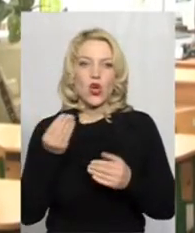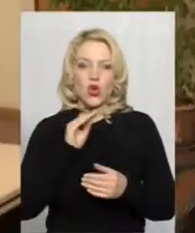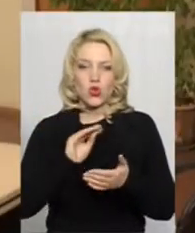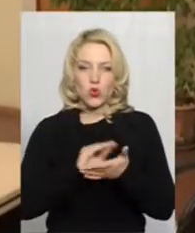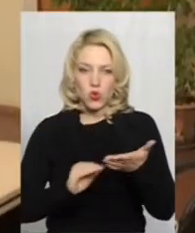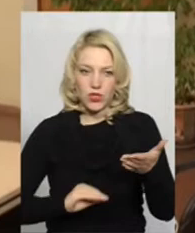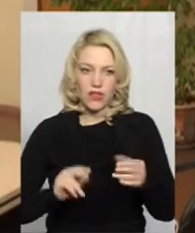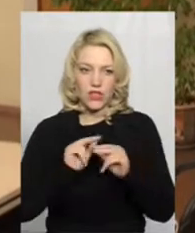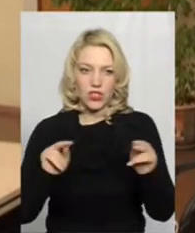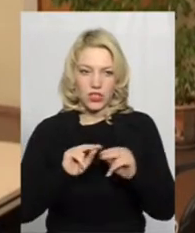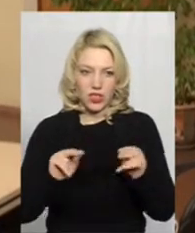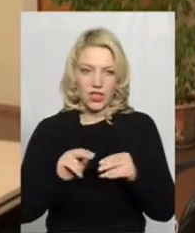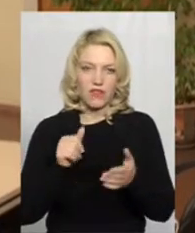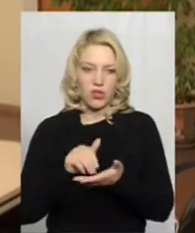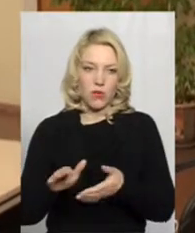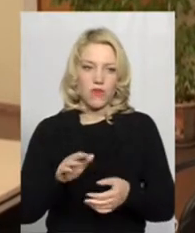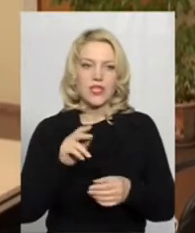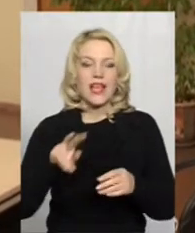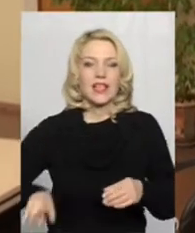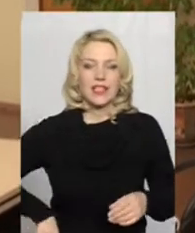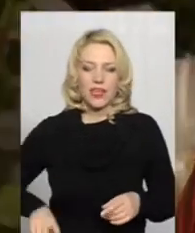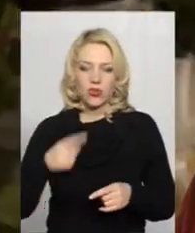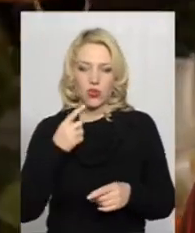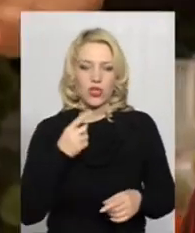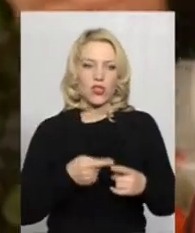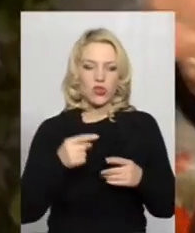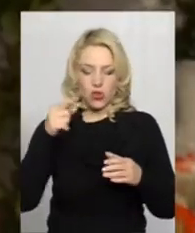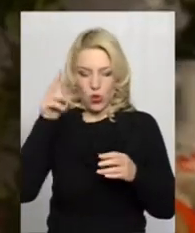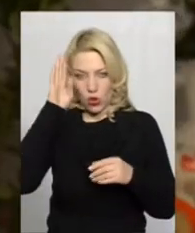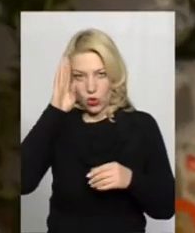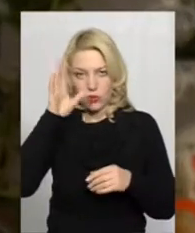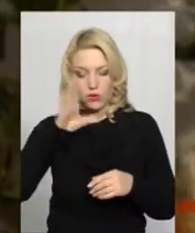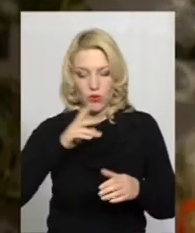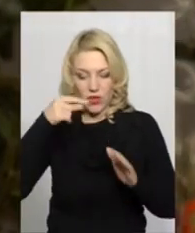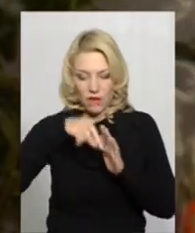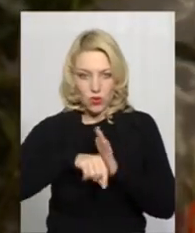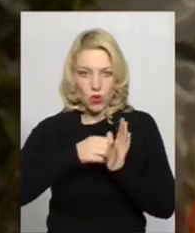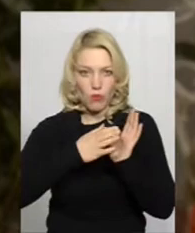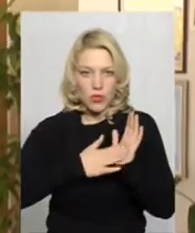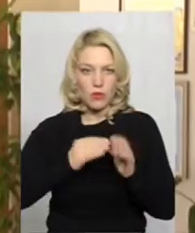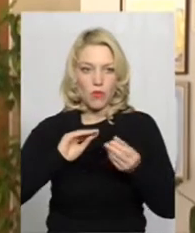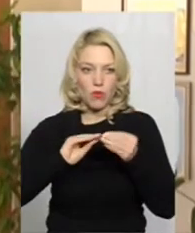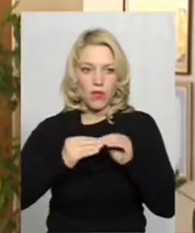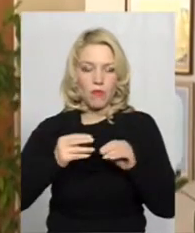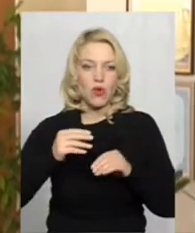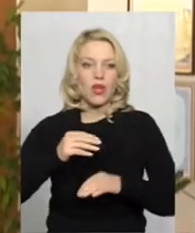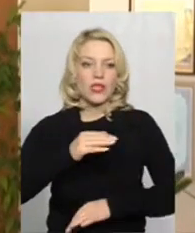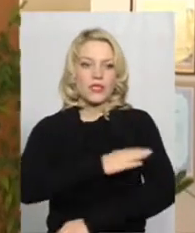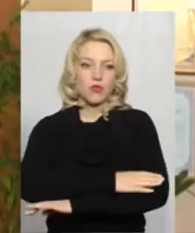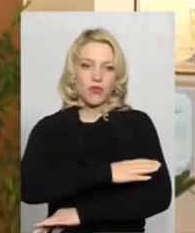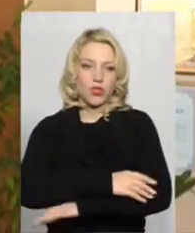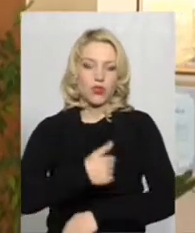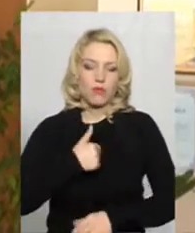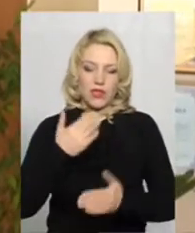Директорка навчального закладу Таміла Соболик каже, хлопець вже перебував на внутрішньому шкільному обліку із проблемами з поведінкою. До мене звернувся